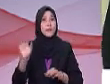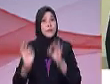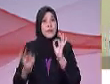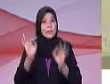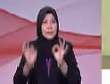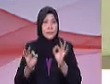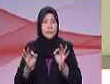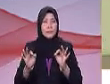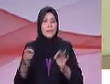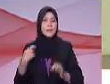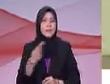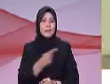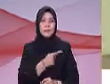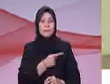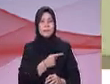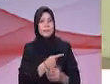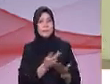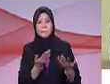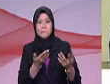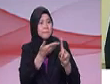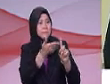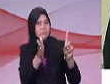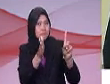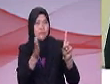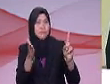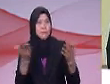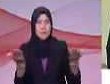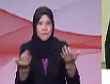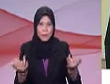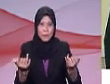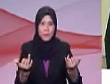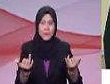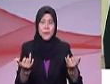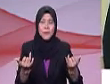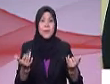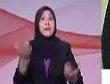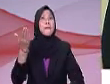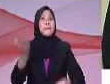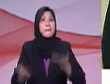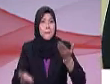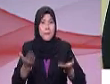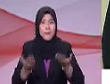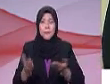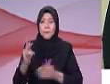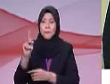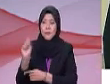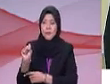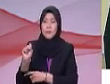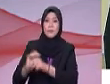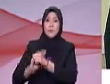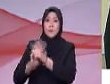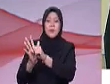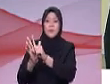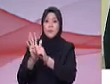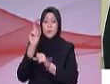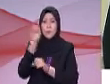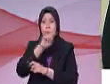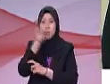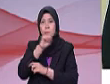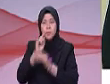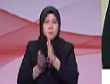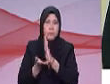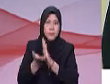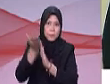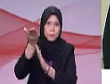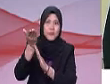ambil langkah-langkah sebagaimana yang kita ambil sekarang ini, sudah tentulah kes ini telah lebih teruk lagi. Jadi